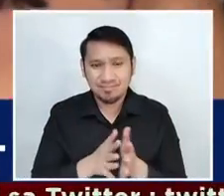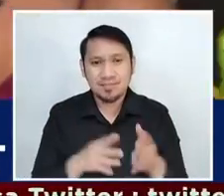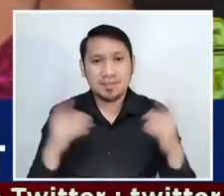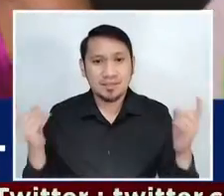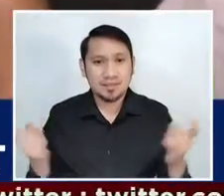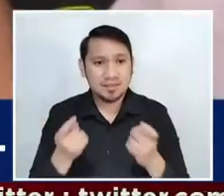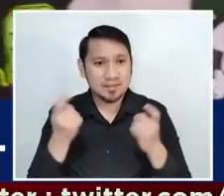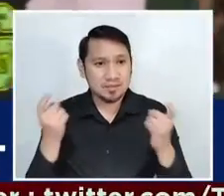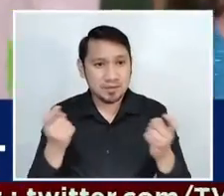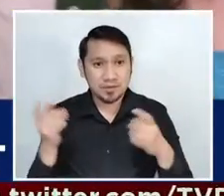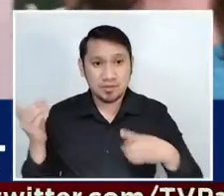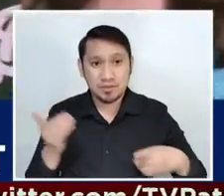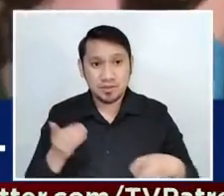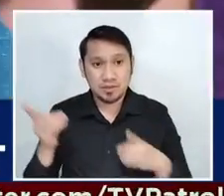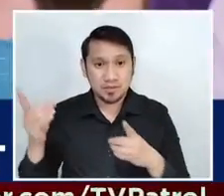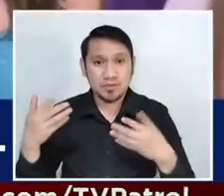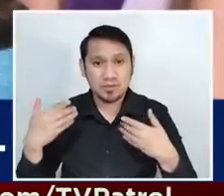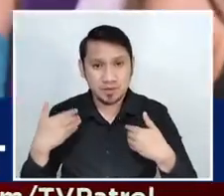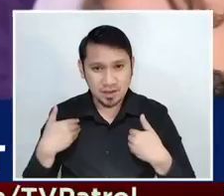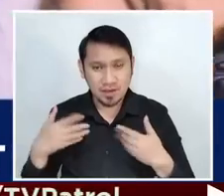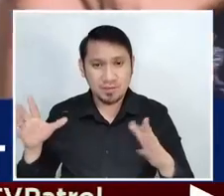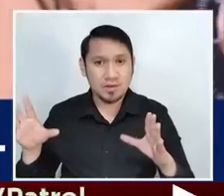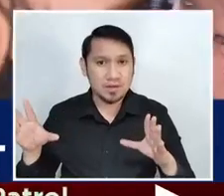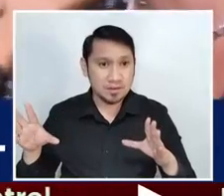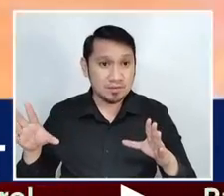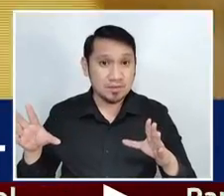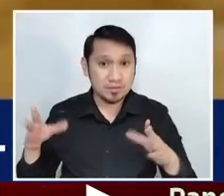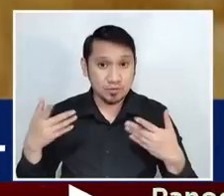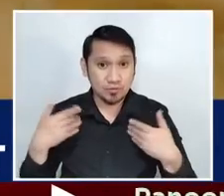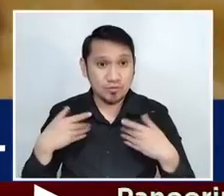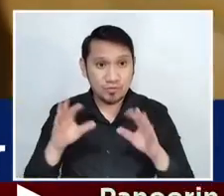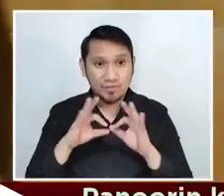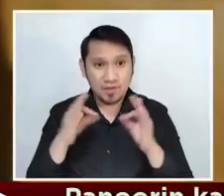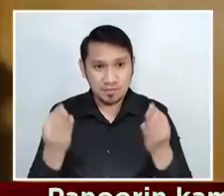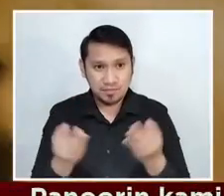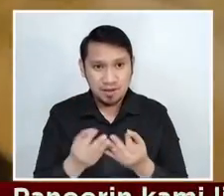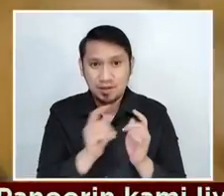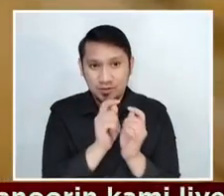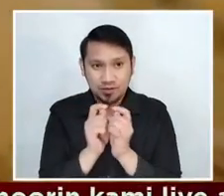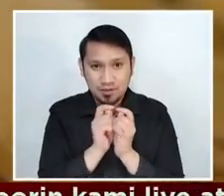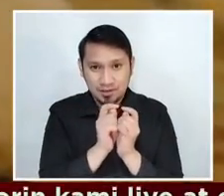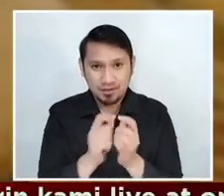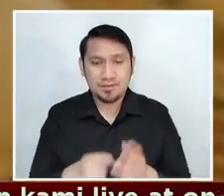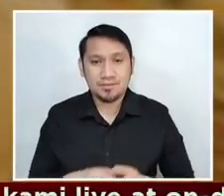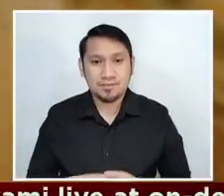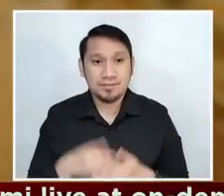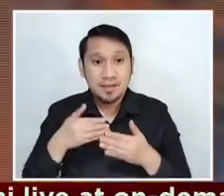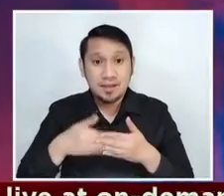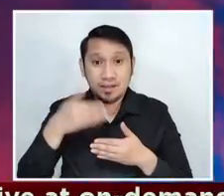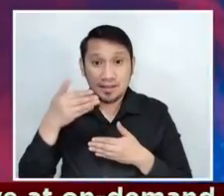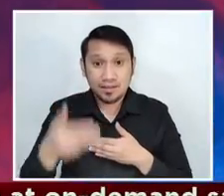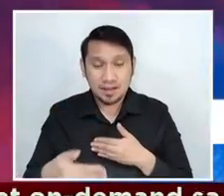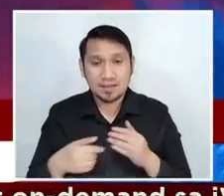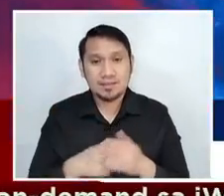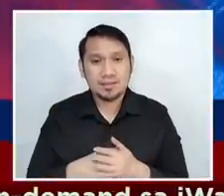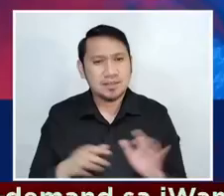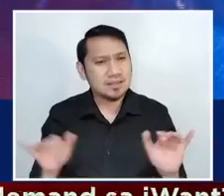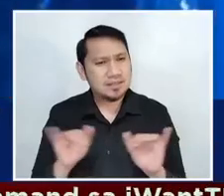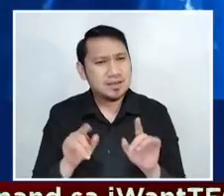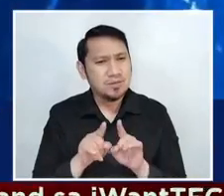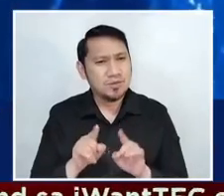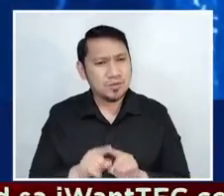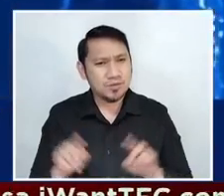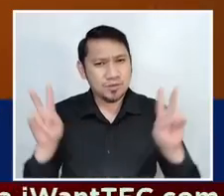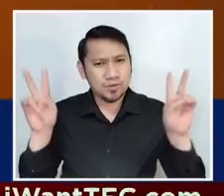nakuha pa niya ang regalo ng muling pagbubuklod ng kanyang pamilya. Disco retro rin ang tema ng pre-debut shoot